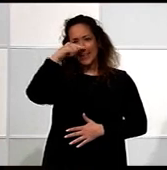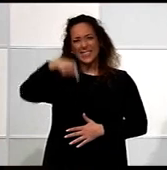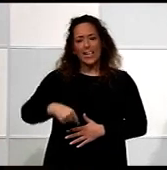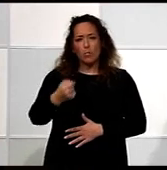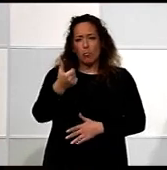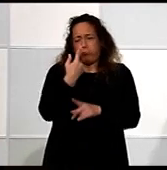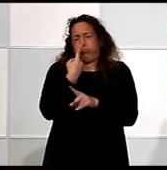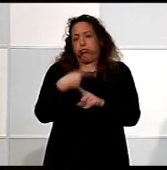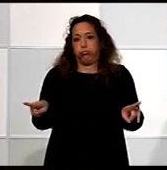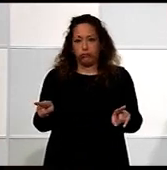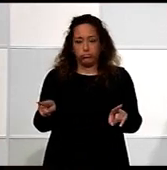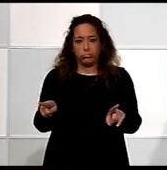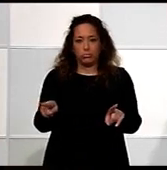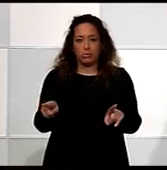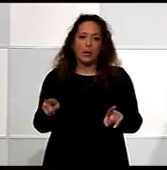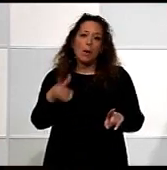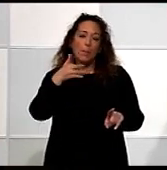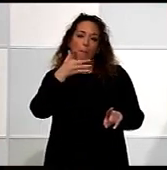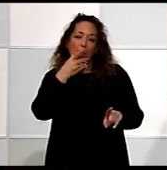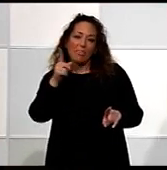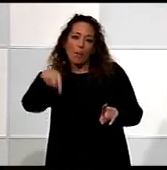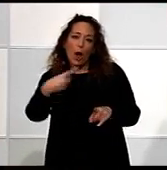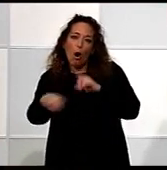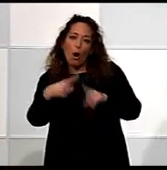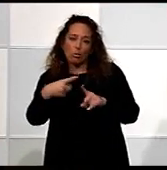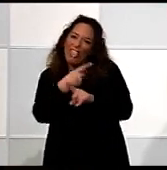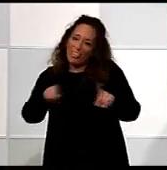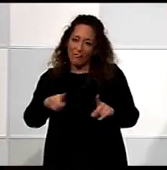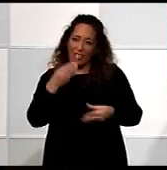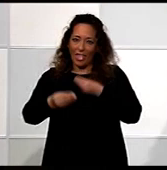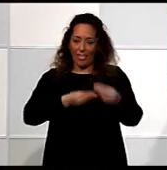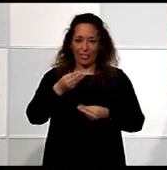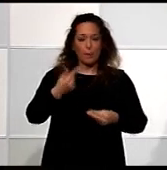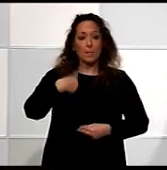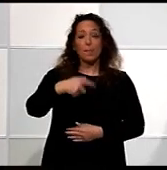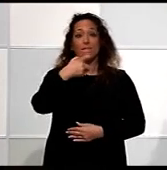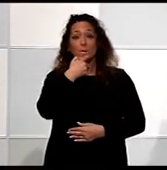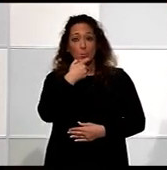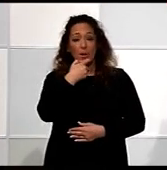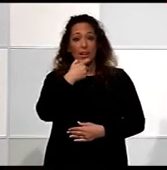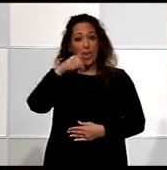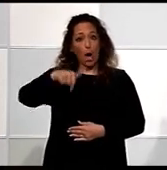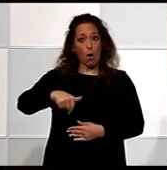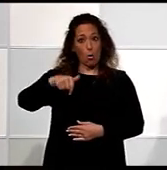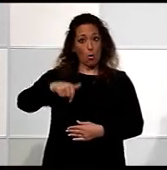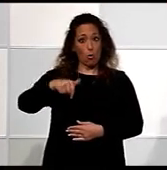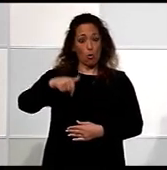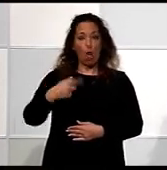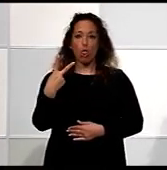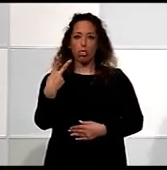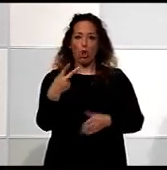com aquest es mereix un gest diferent. Sí? Sí? I m'agradaria avui mostrar-vos les meves dues companyes de